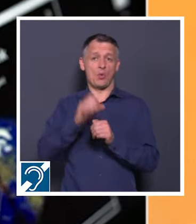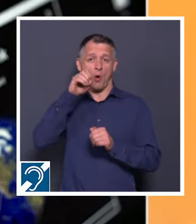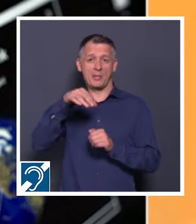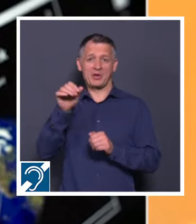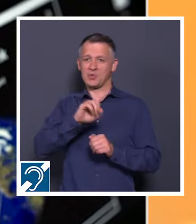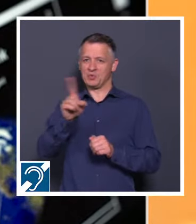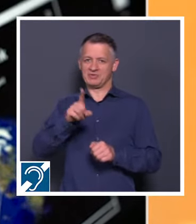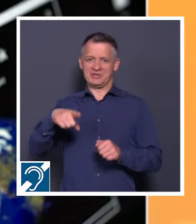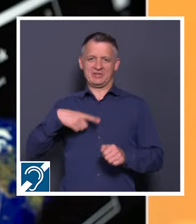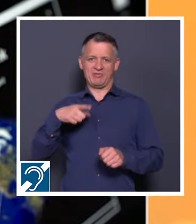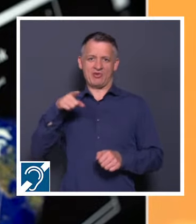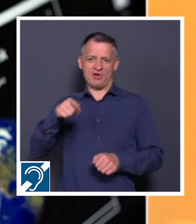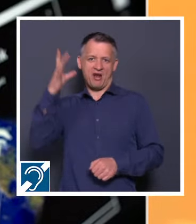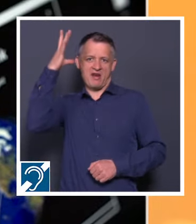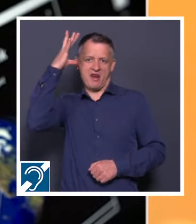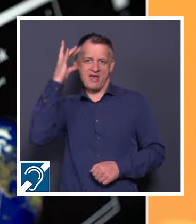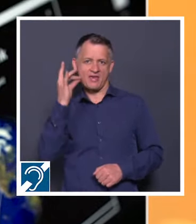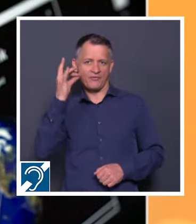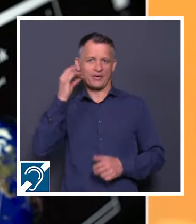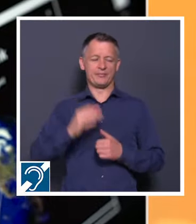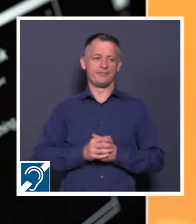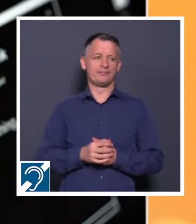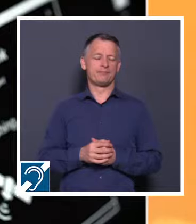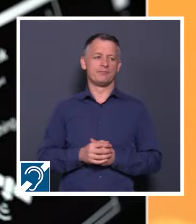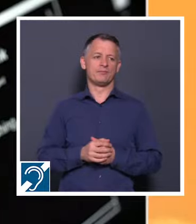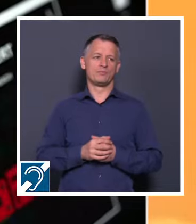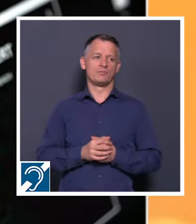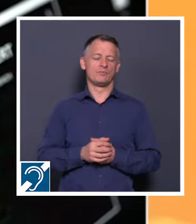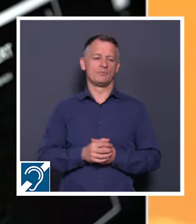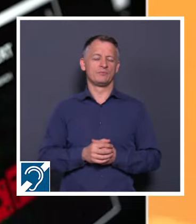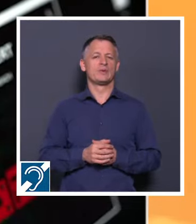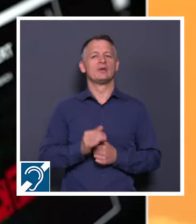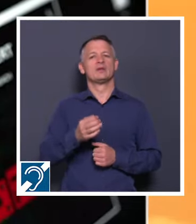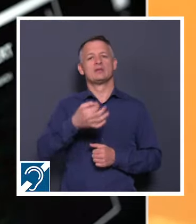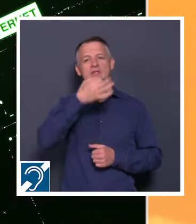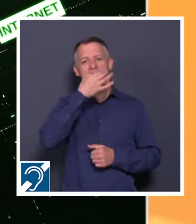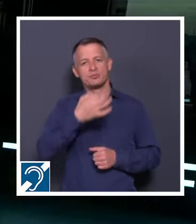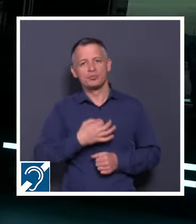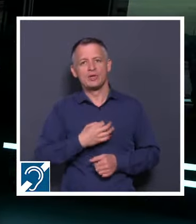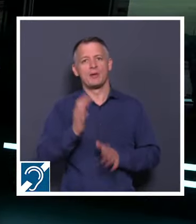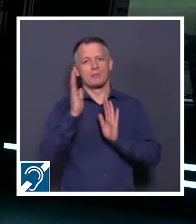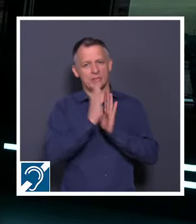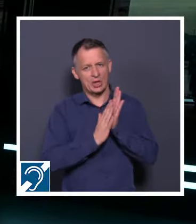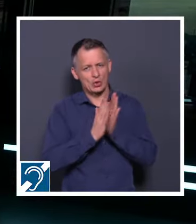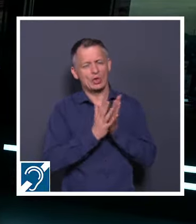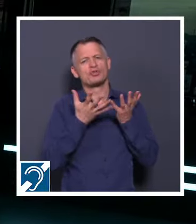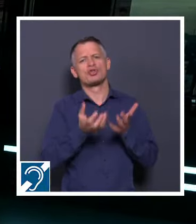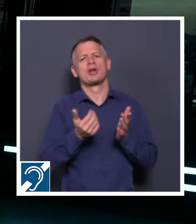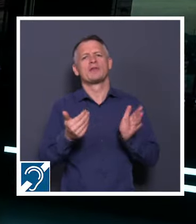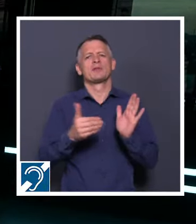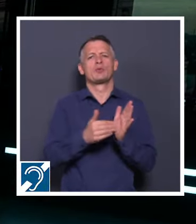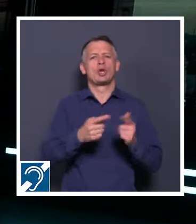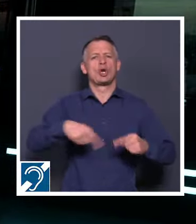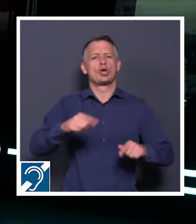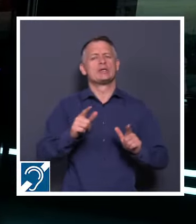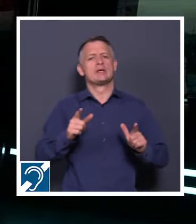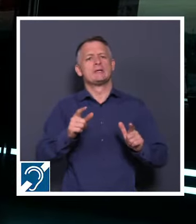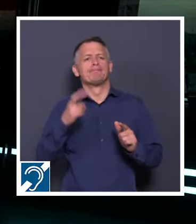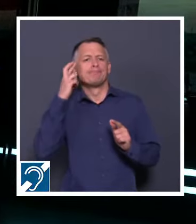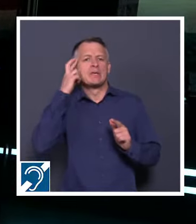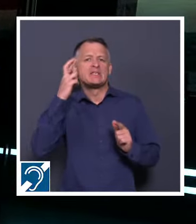naivi. Marian, am două produse care... Te rog. Spune-mi, te rog, la ce ar trebui să ne așteptăm sau la ce ar trebui să sperăm de